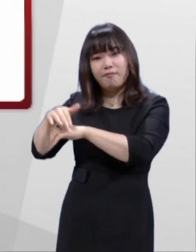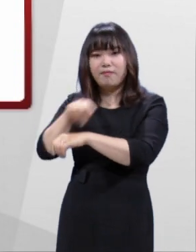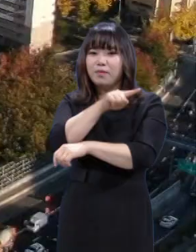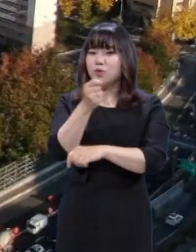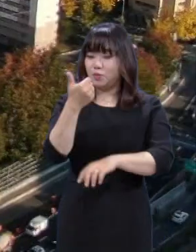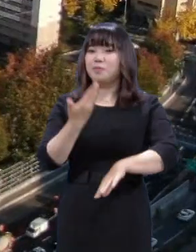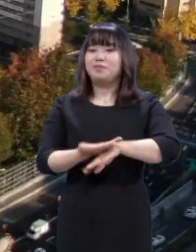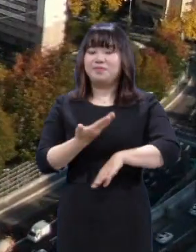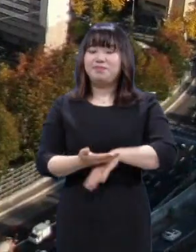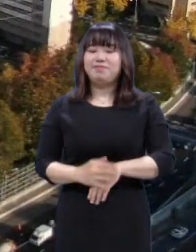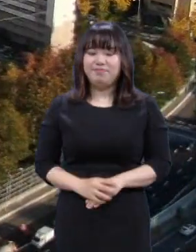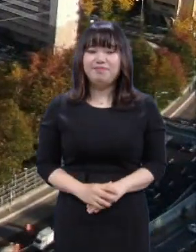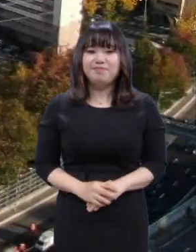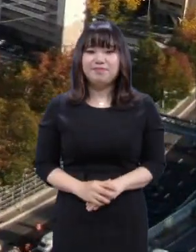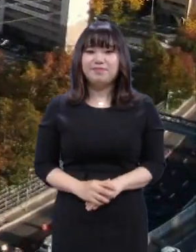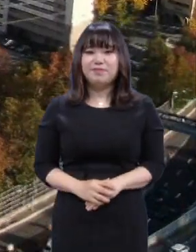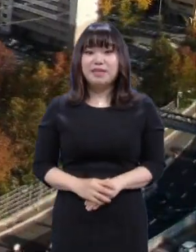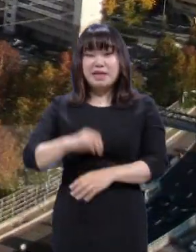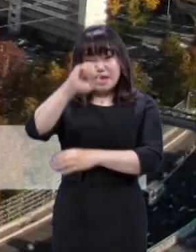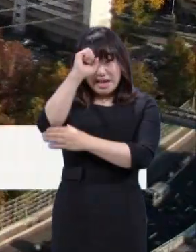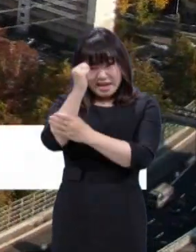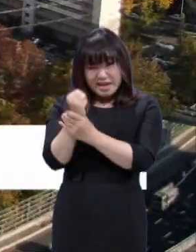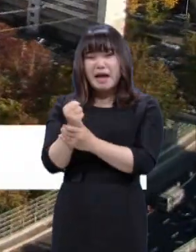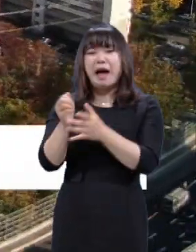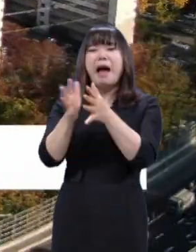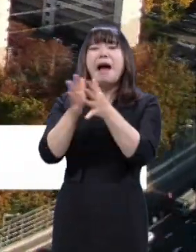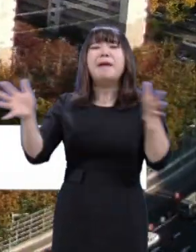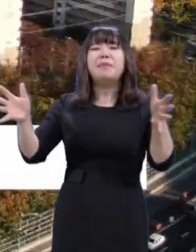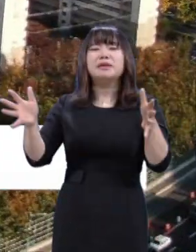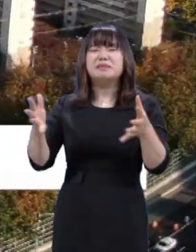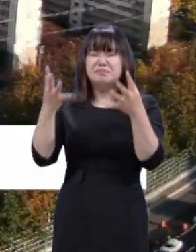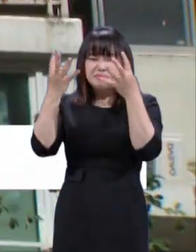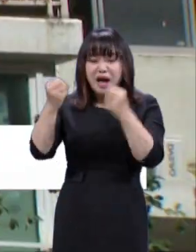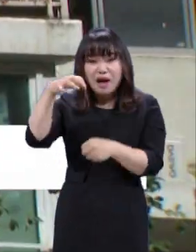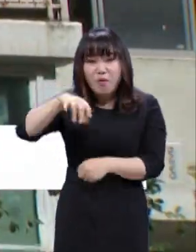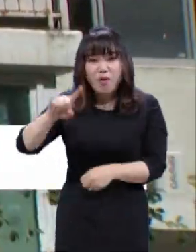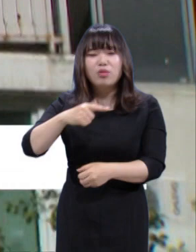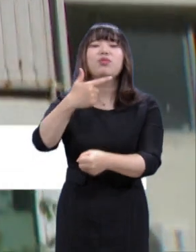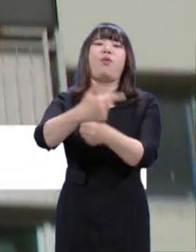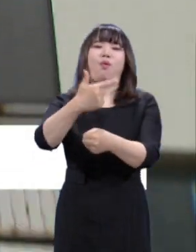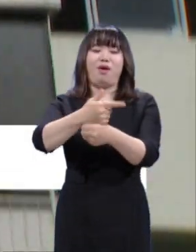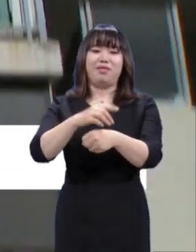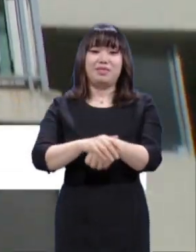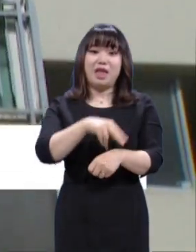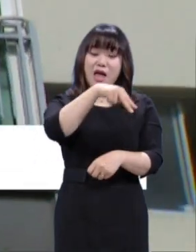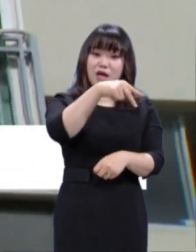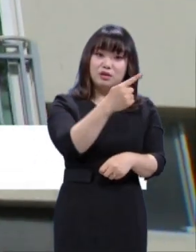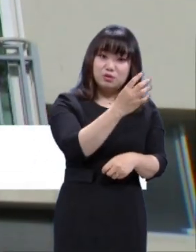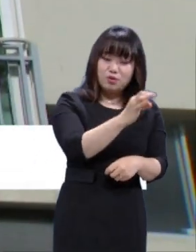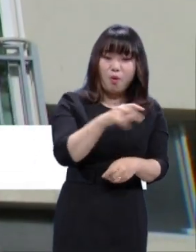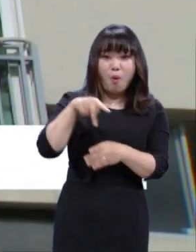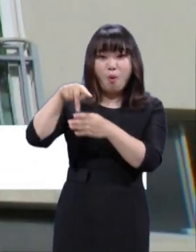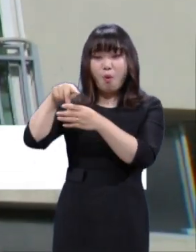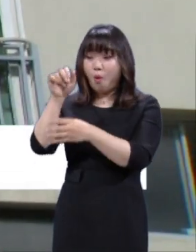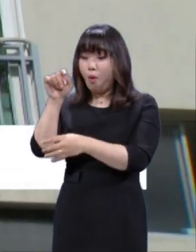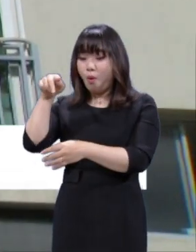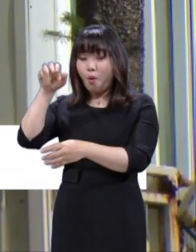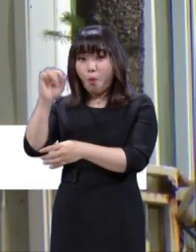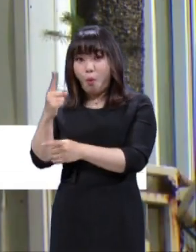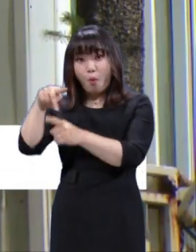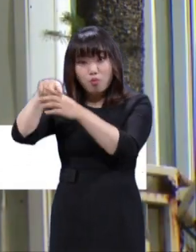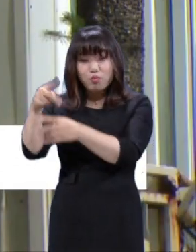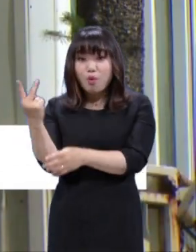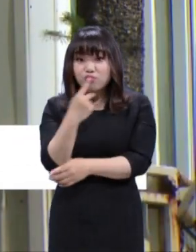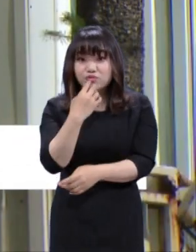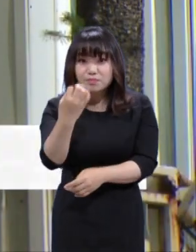부분입니다. 노후 아파트가 상대적으로 많은 노원구를 위해서는 송영길, 오세훈 두 후보 모두